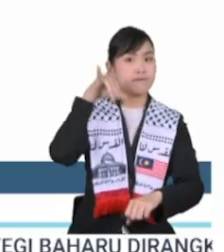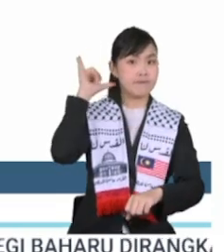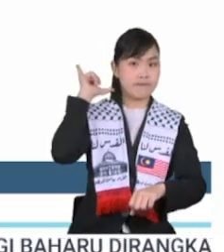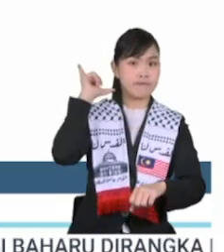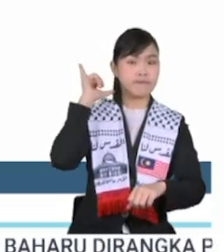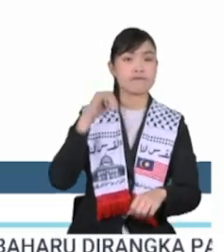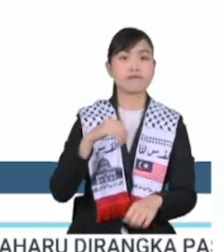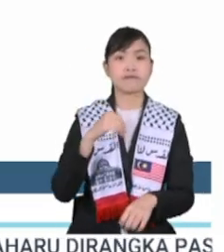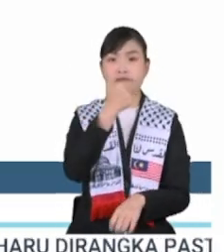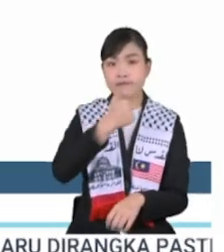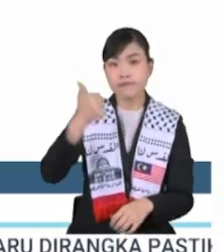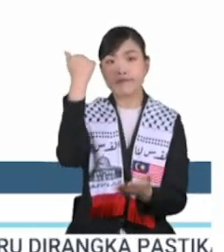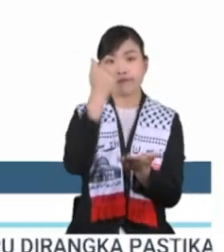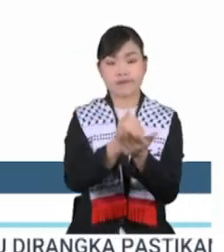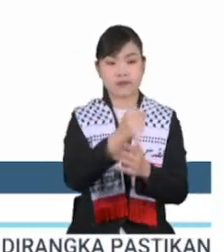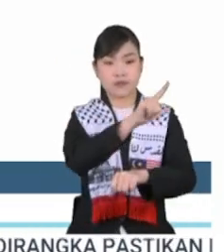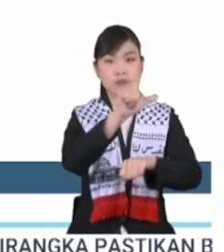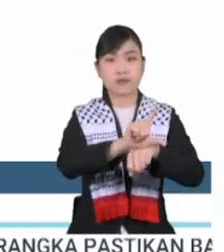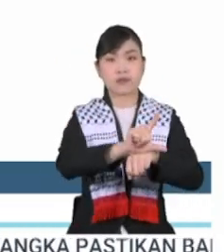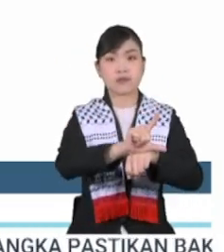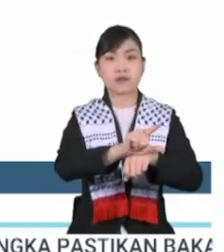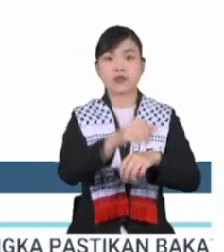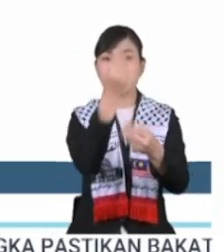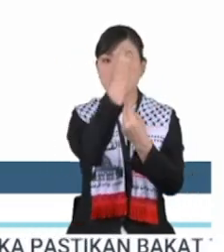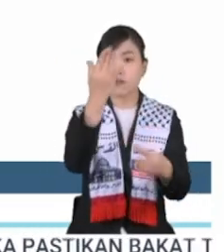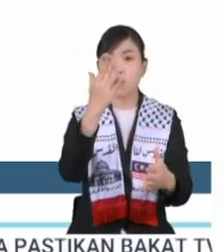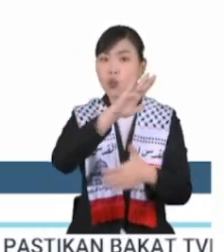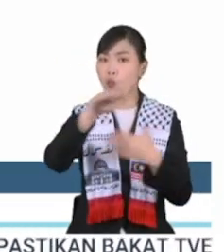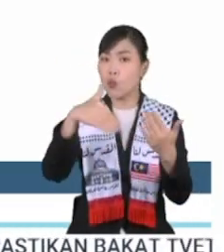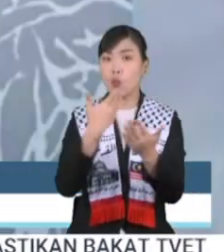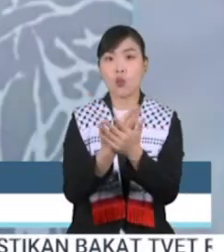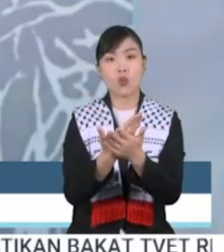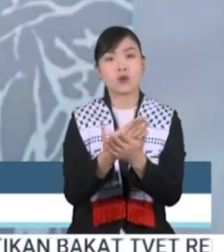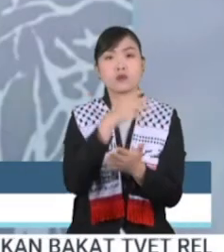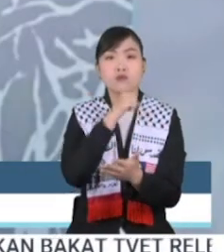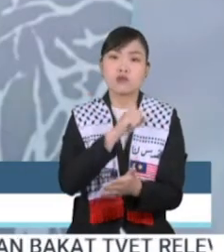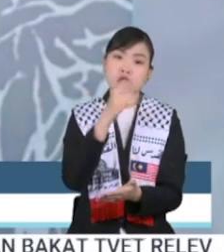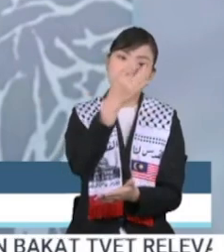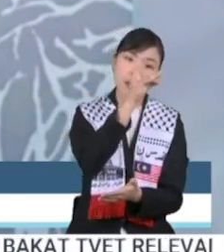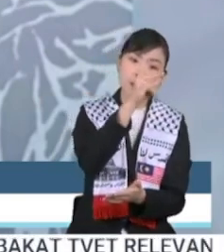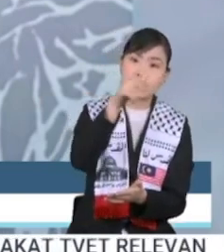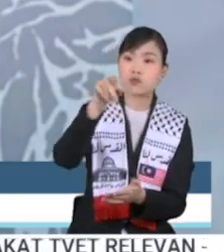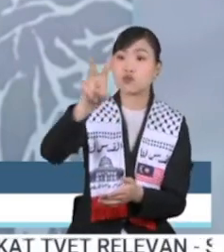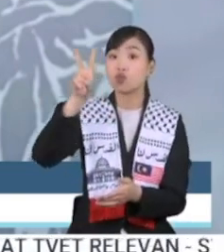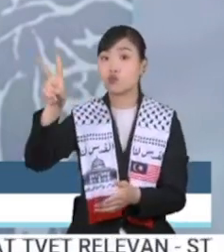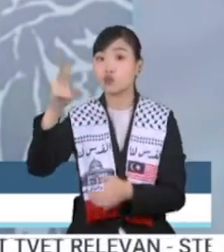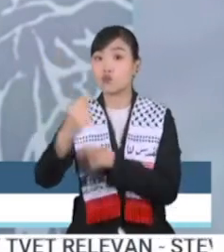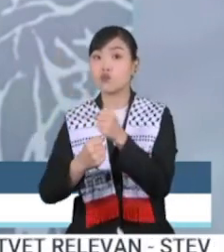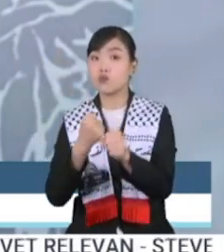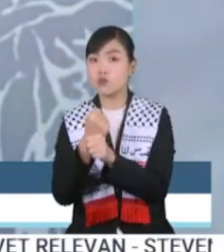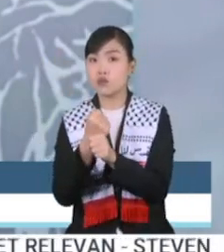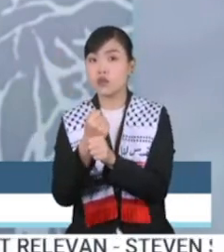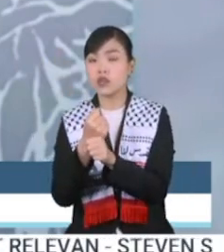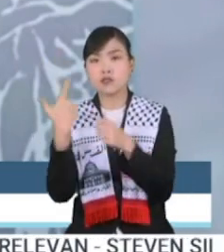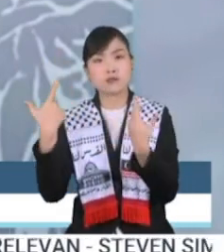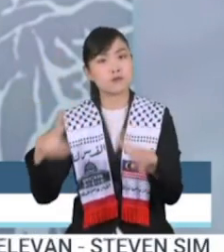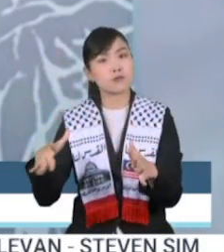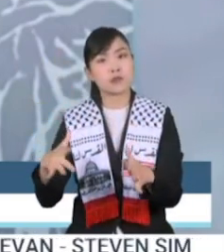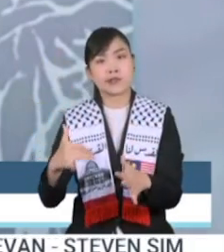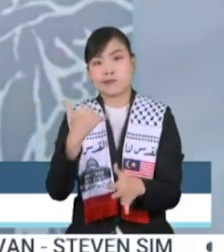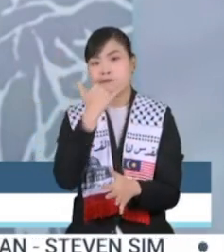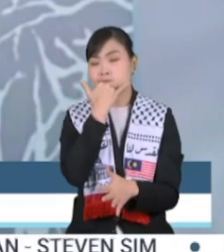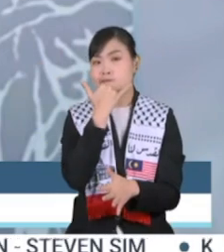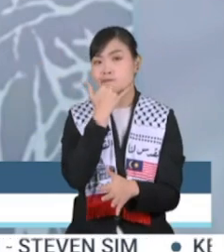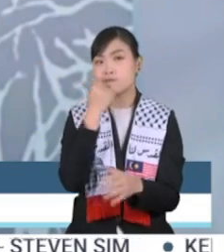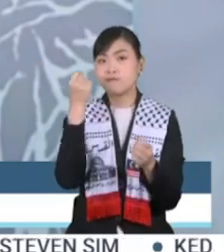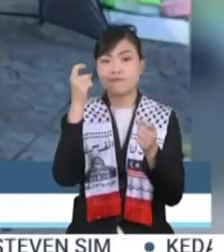Kutip. Pengarah Imigresen Labuan Raymond Intalay memaklumkan kesemua mereka berusia antara 18 hingga 22 tahun itu telah melakukan